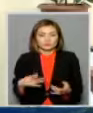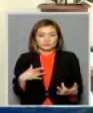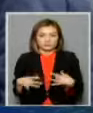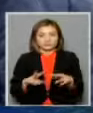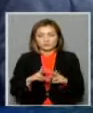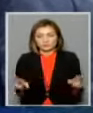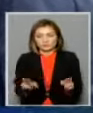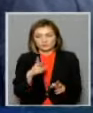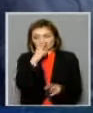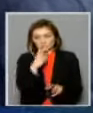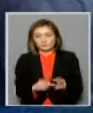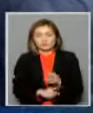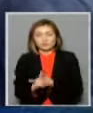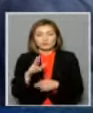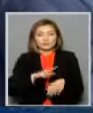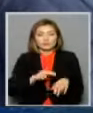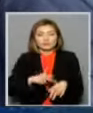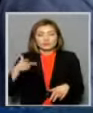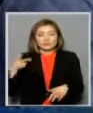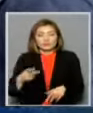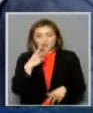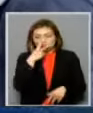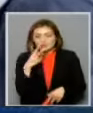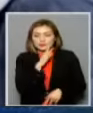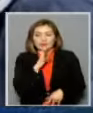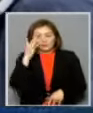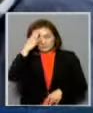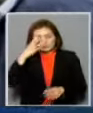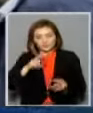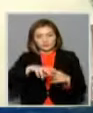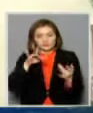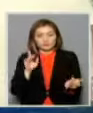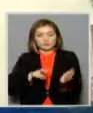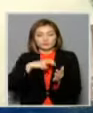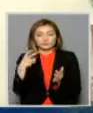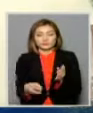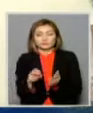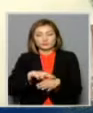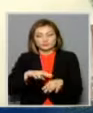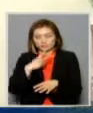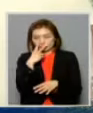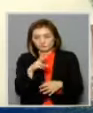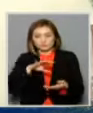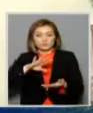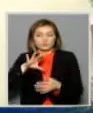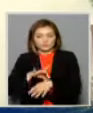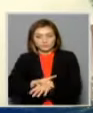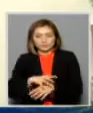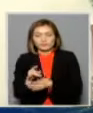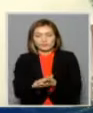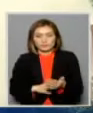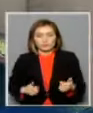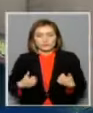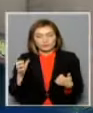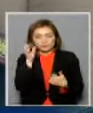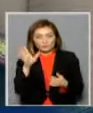но это не так. Сначала сотрудники полиции увидели, что женщина хочет прыгнуть в воду. Полицейские хотели остановить ее, но она